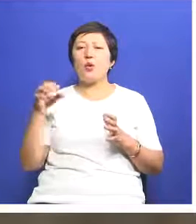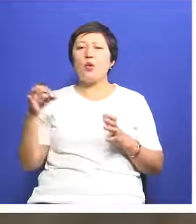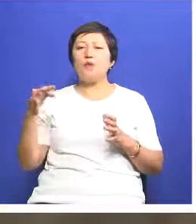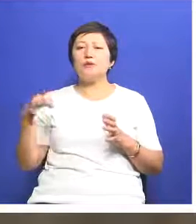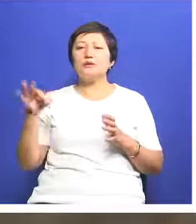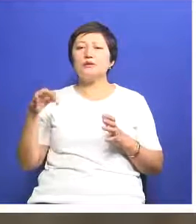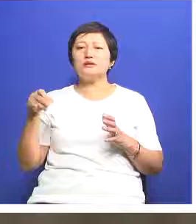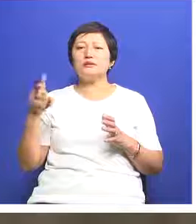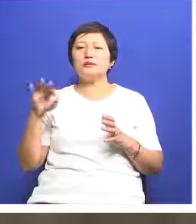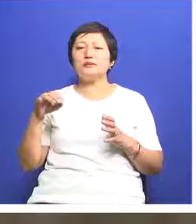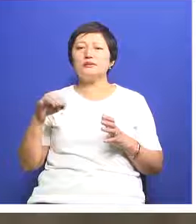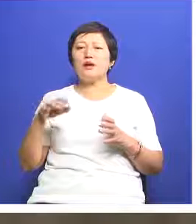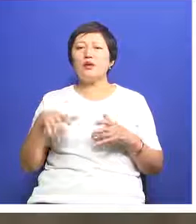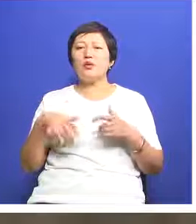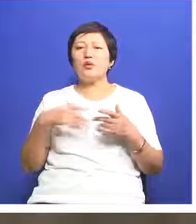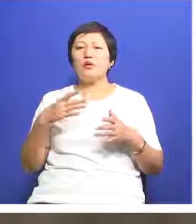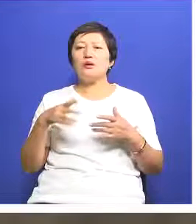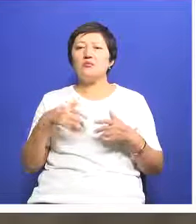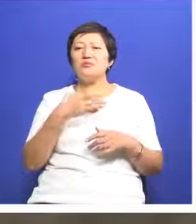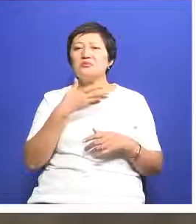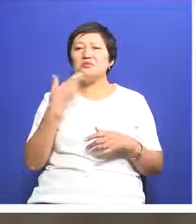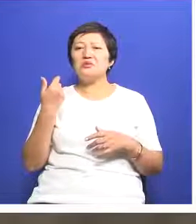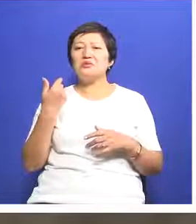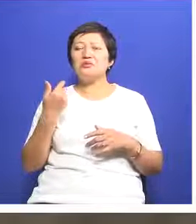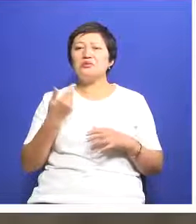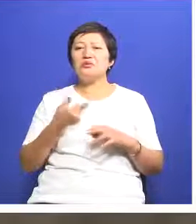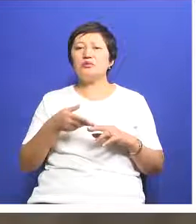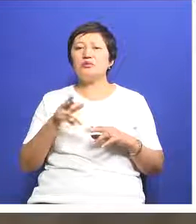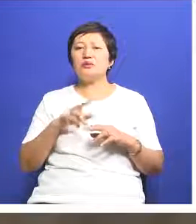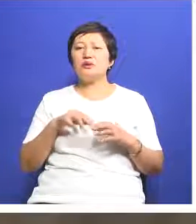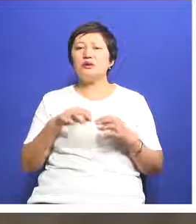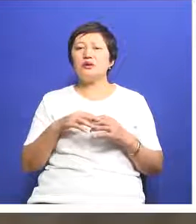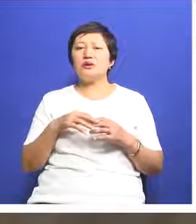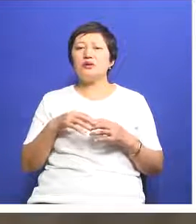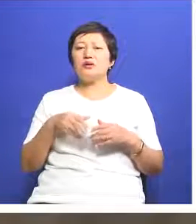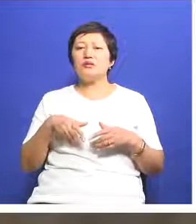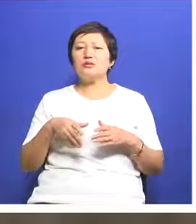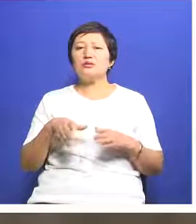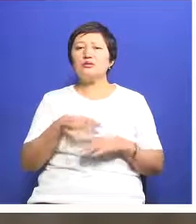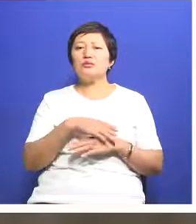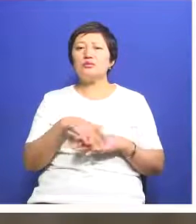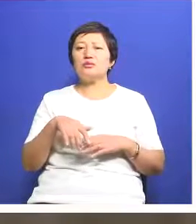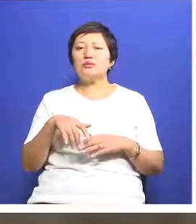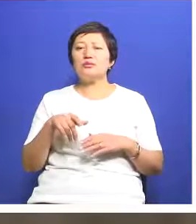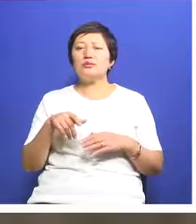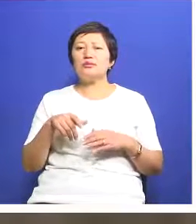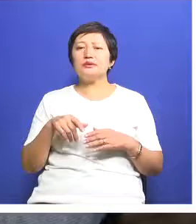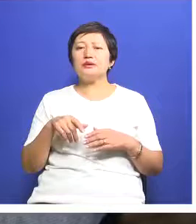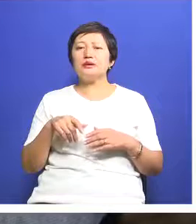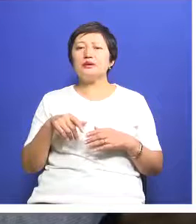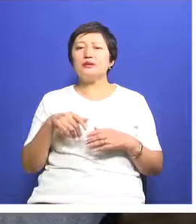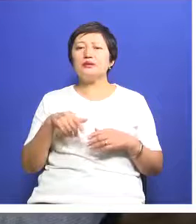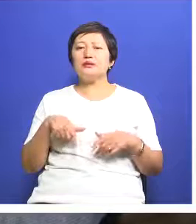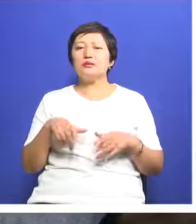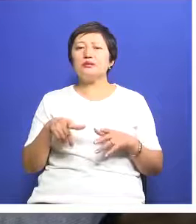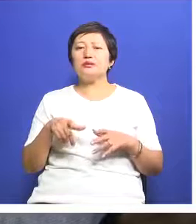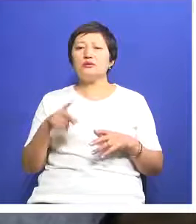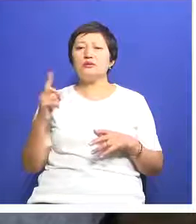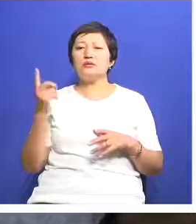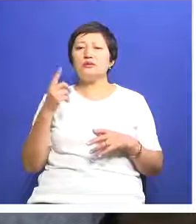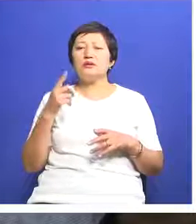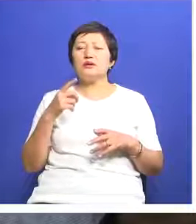жарығы. Көңіліміз мүлдем толмайды, мүлдем толмайды. То көшенің ана басында жүрмін дейді, артына іздеп барсаң мына басындамын